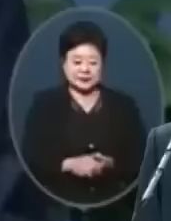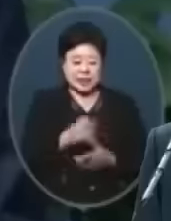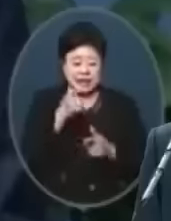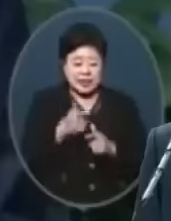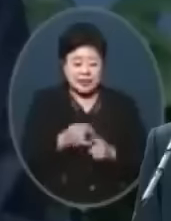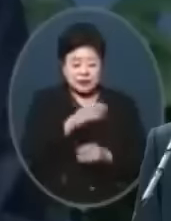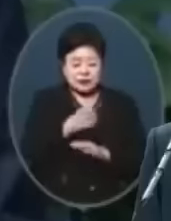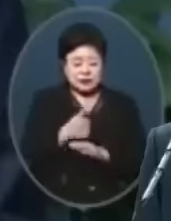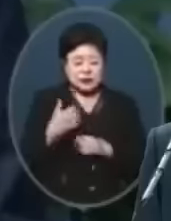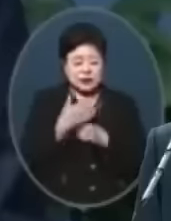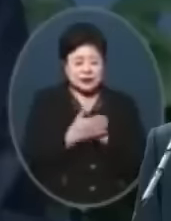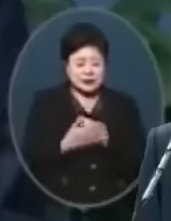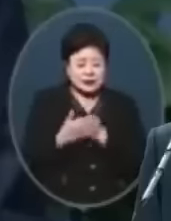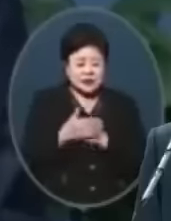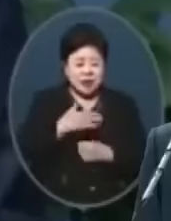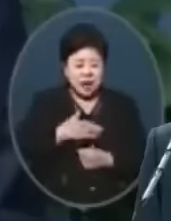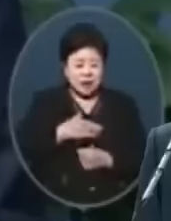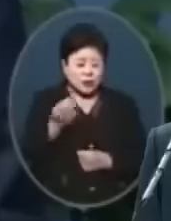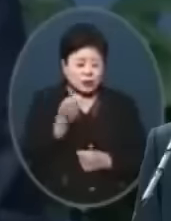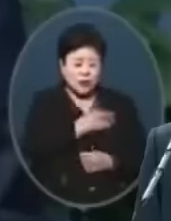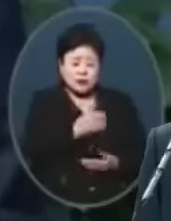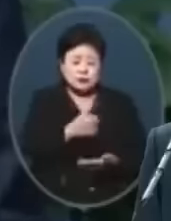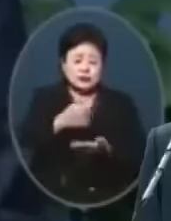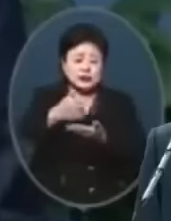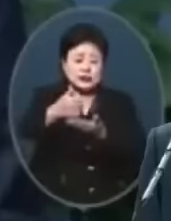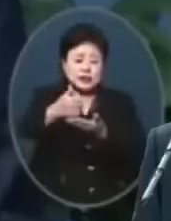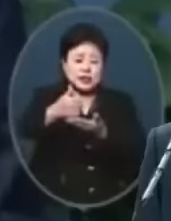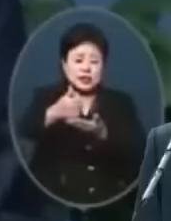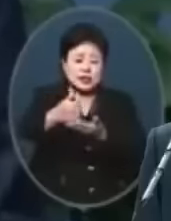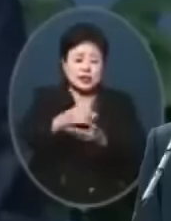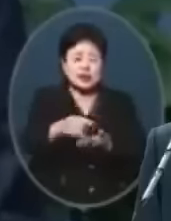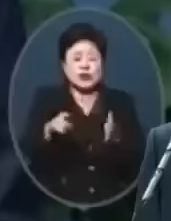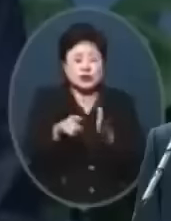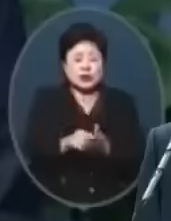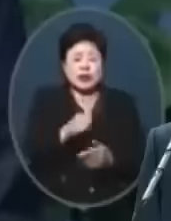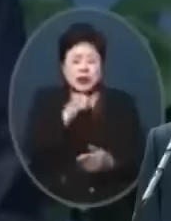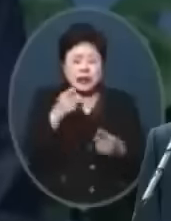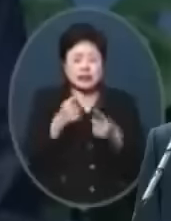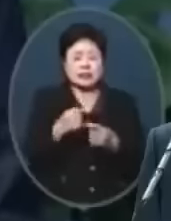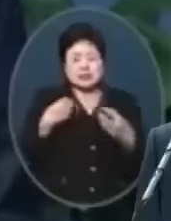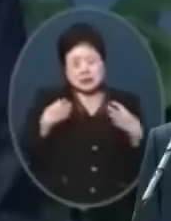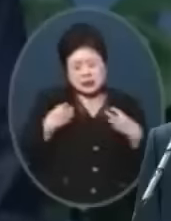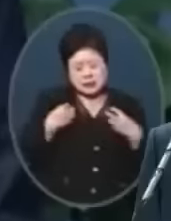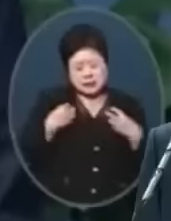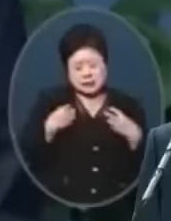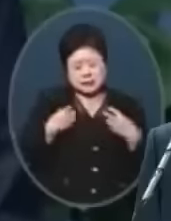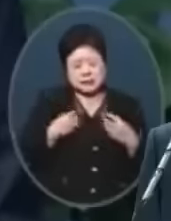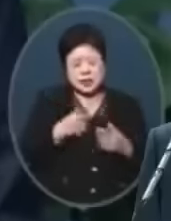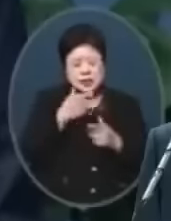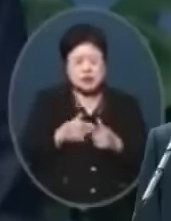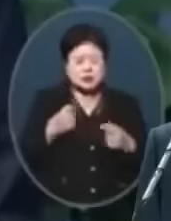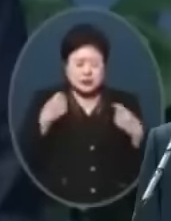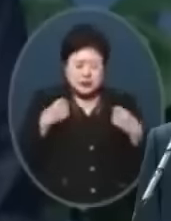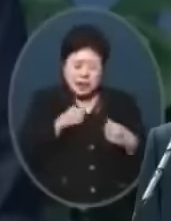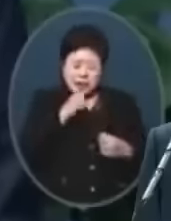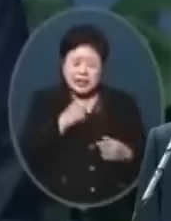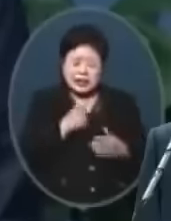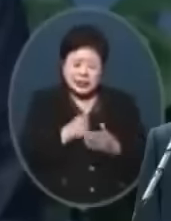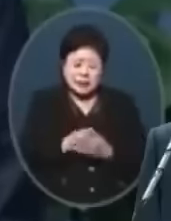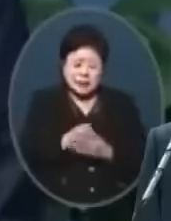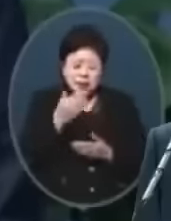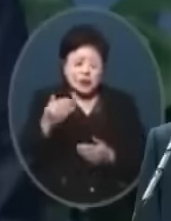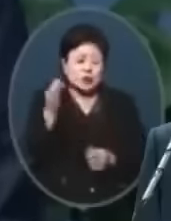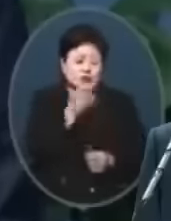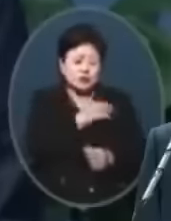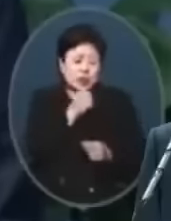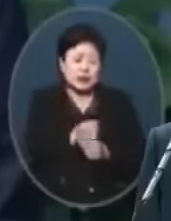예수 그리스도의 은혜를 알거니와 부유하신 자로서 너희를 위하여 가난하게 되시면 그의 가난함을 위하여 너희로 부요케